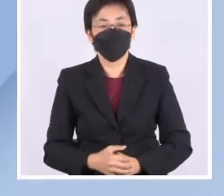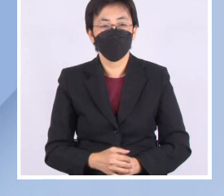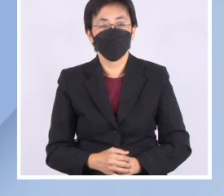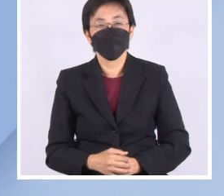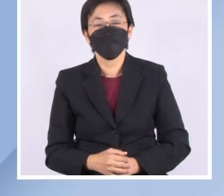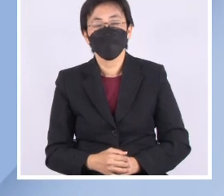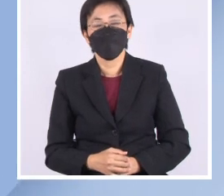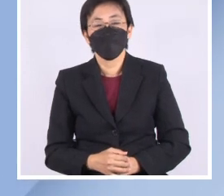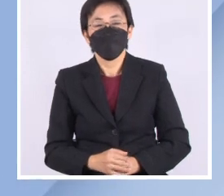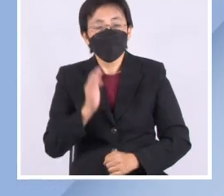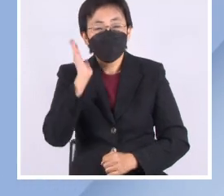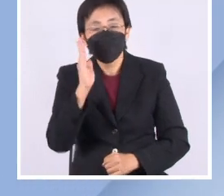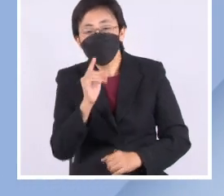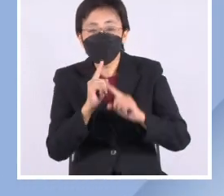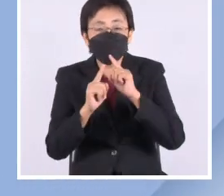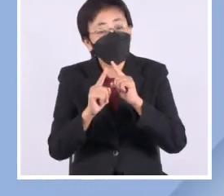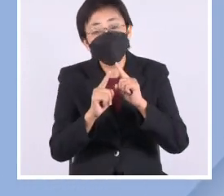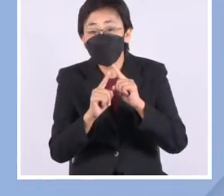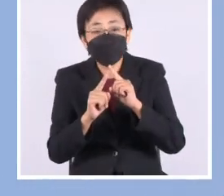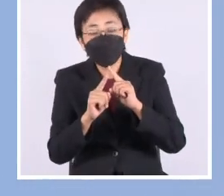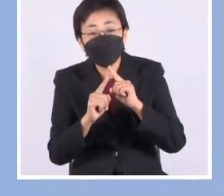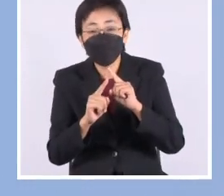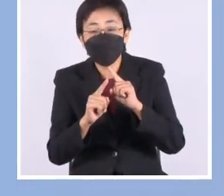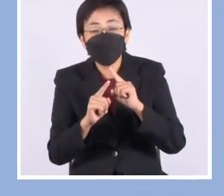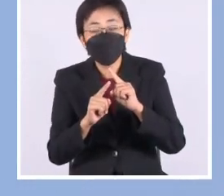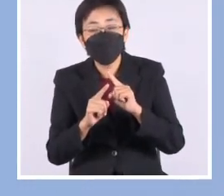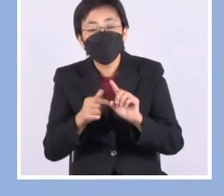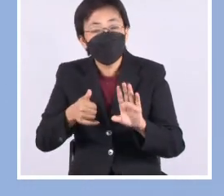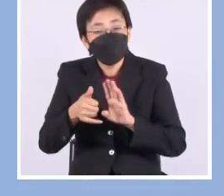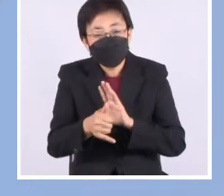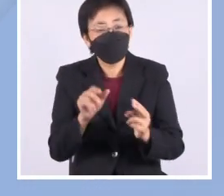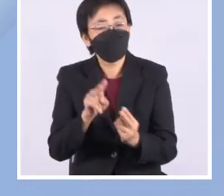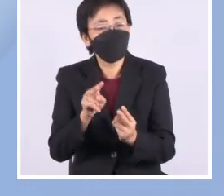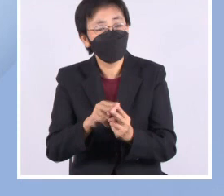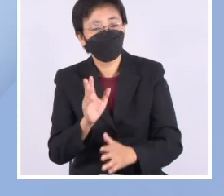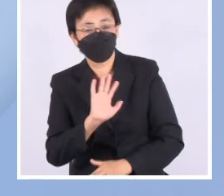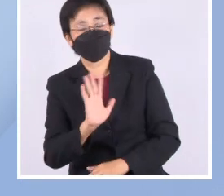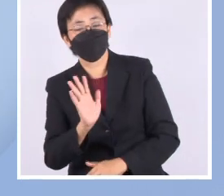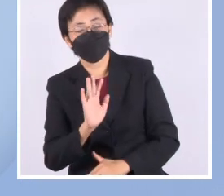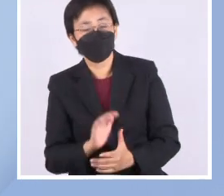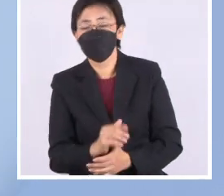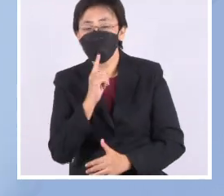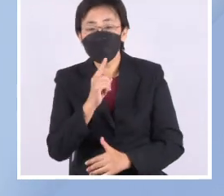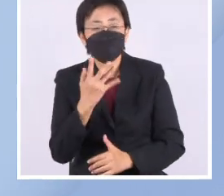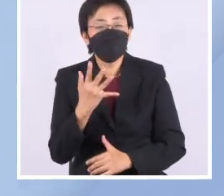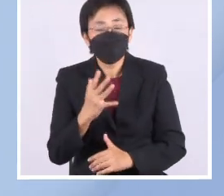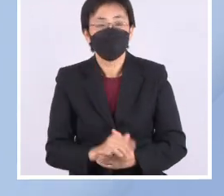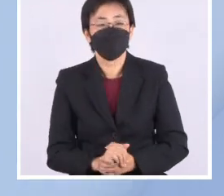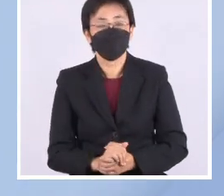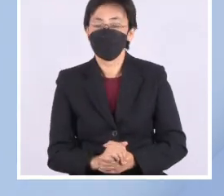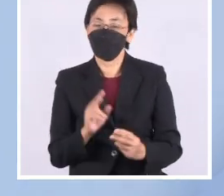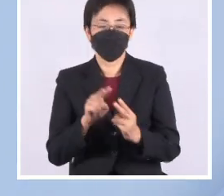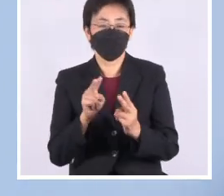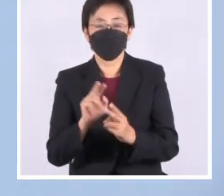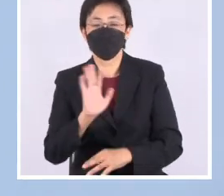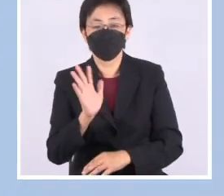ยะผู้ต้องหาก็ยังไม่สารภาพซะทีเดียวว่าเข้าไปพยายามจะข่มขืนหรือไปทำอะไรน้องเขา ภาคเศษนะคะก็คืออ้